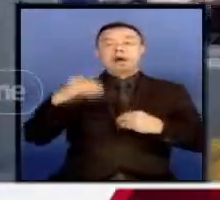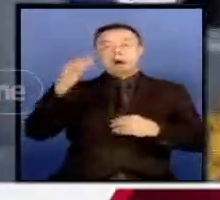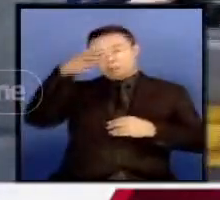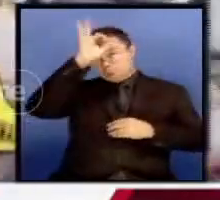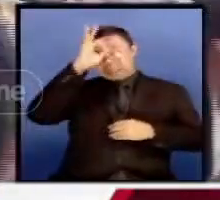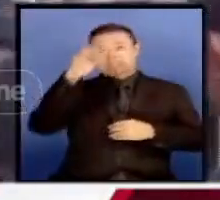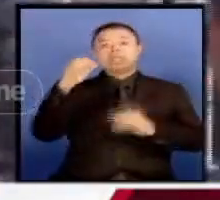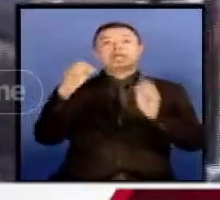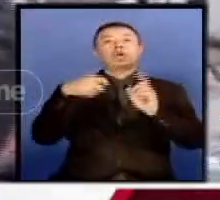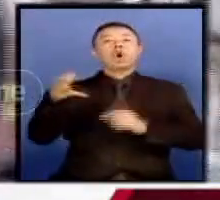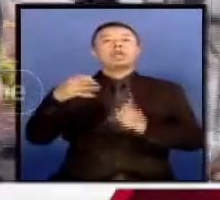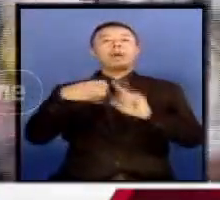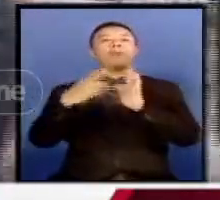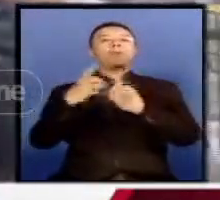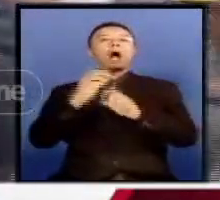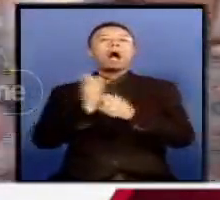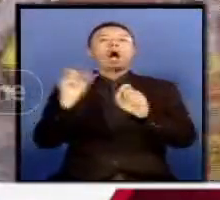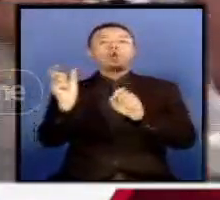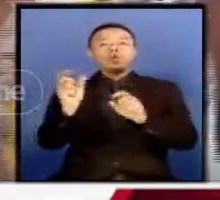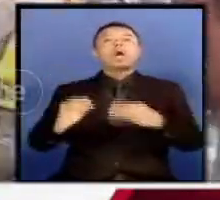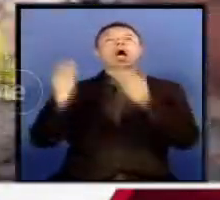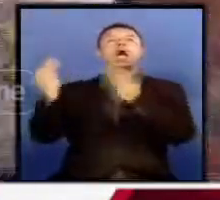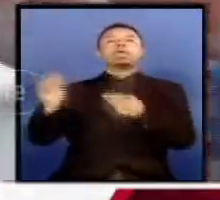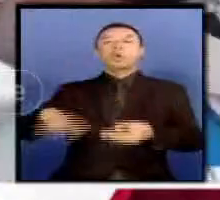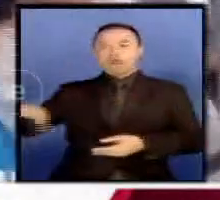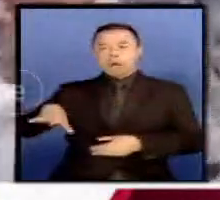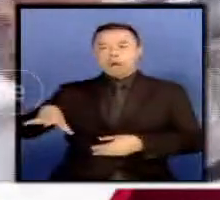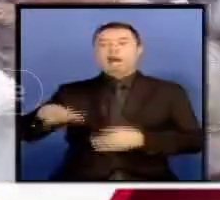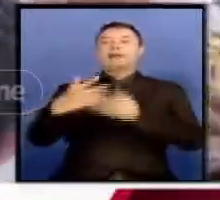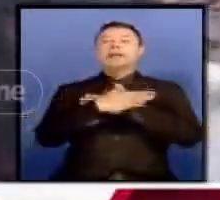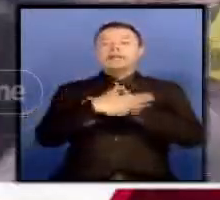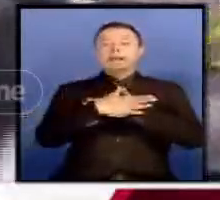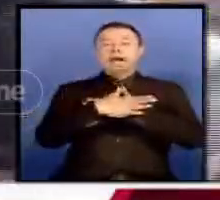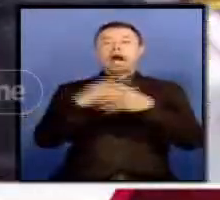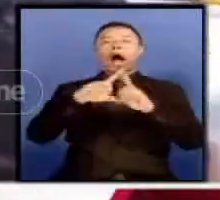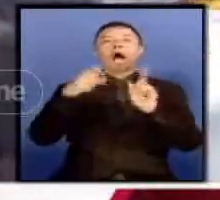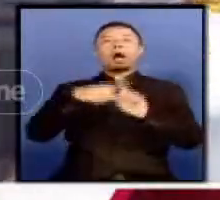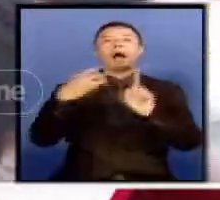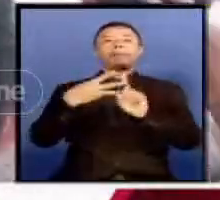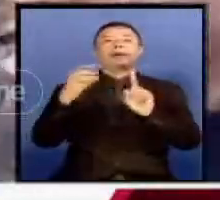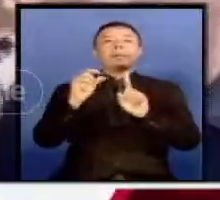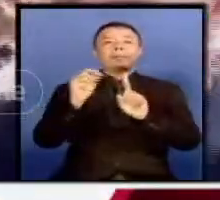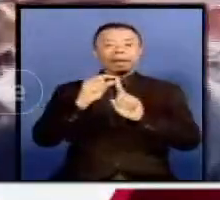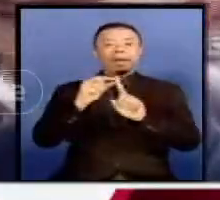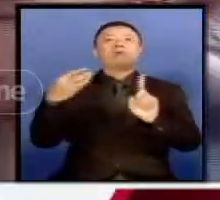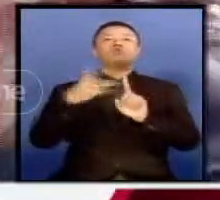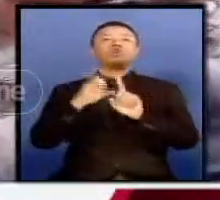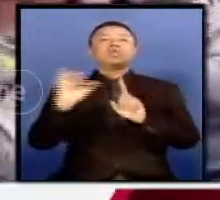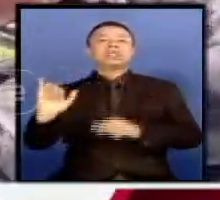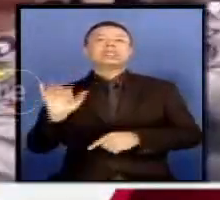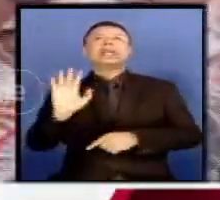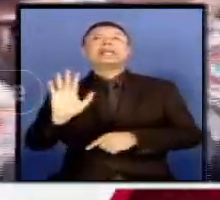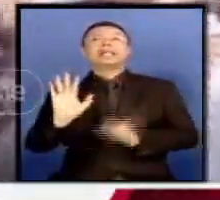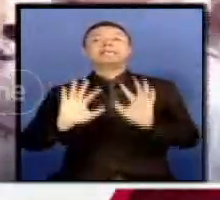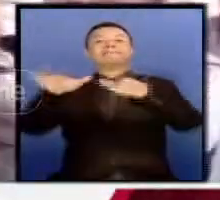kemudian diserahkan ke pihak keluarga jenazah AKBP Budi Alvin stoliu rencananya dimakamkan pada hari ini tepatnya